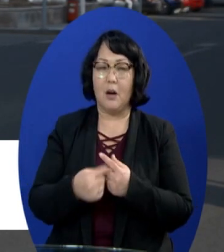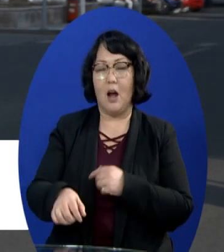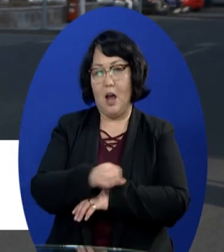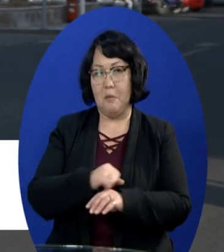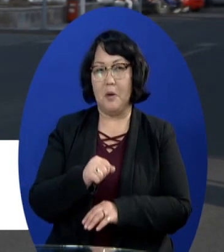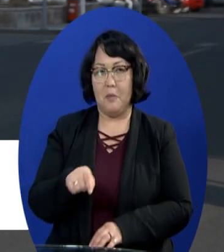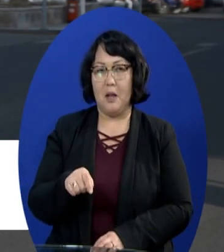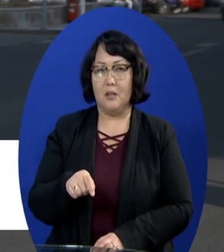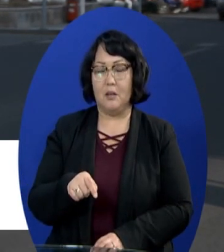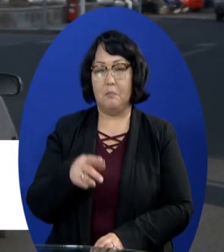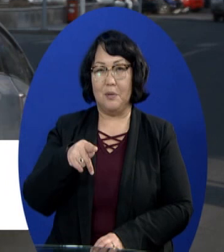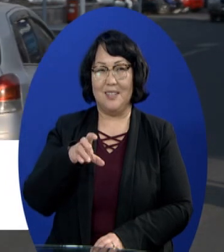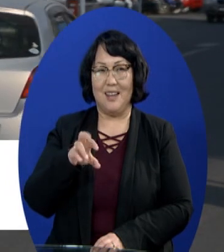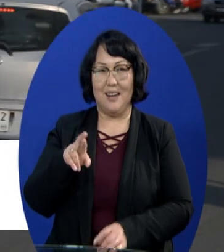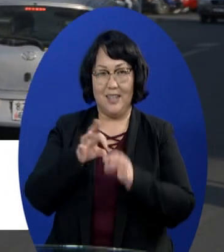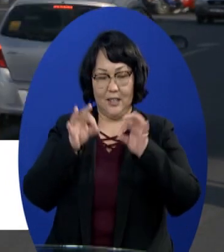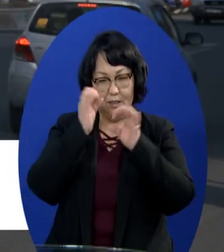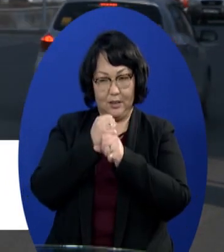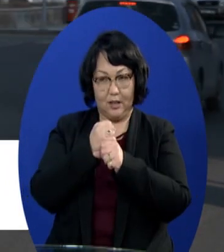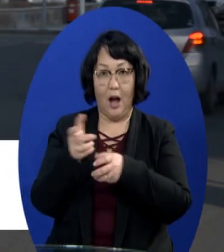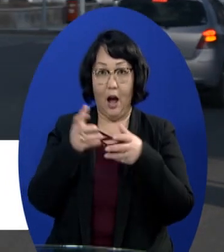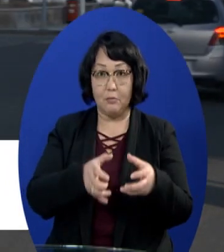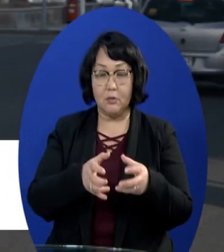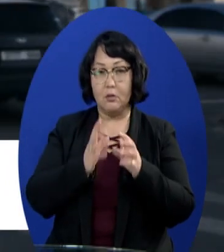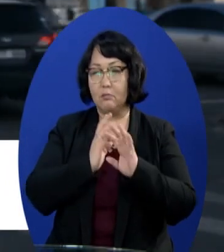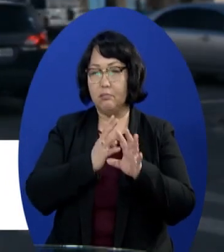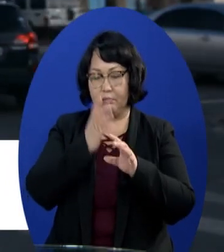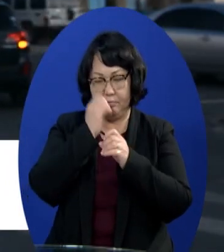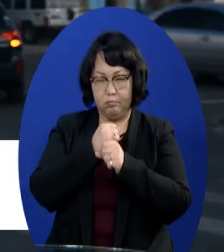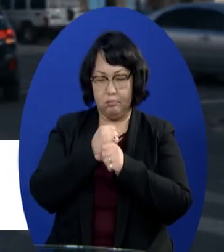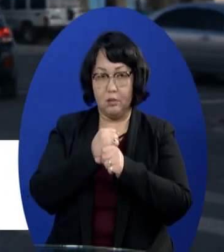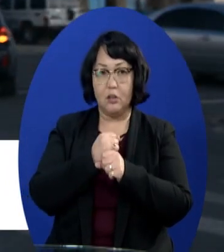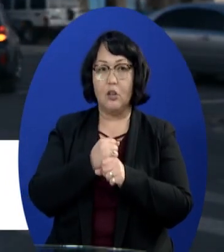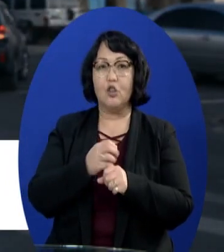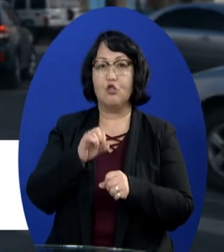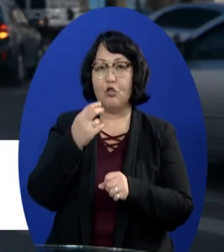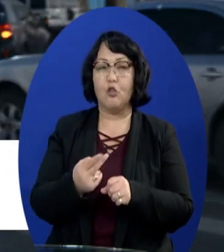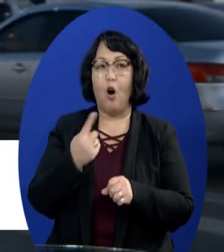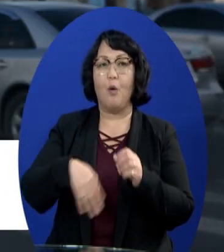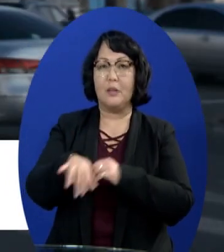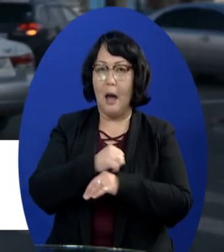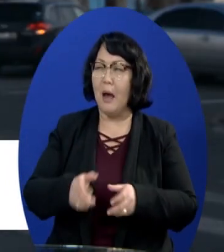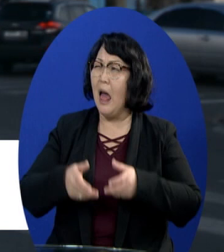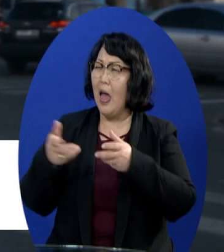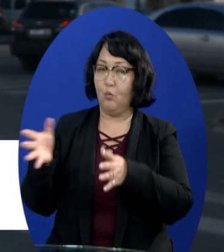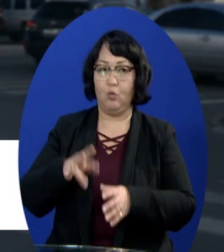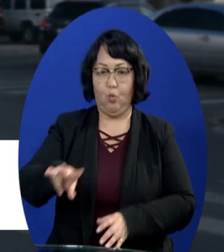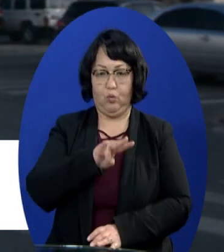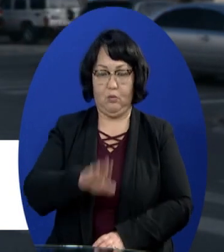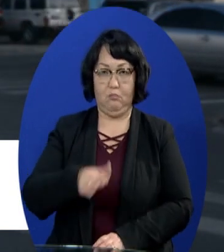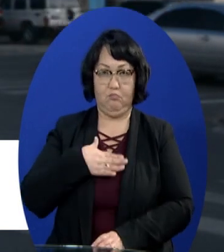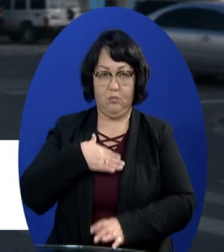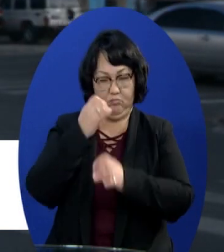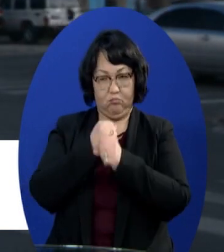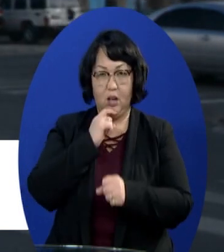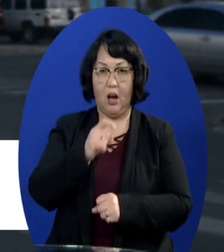юм а. Иймхүү PCR шинжилгээний аппараттай болсноор сэжигтэй тохиолдол илэрхэд сорцыг ховд аймагт илгээхгүйгээр орон нутгаар шинжилгээ хийх